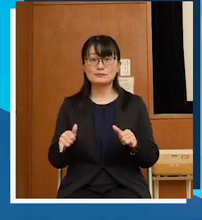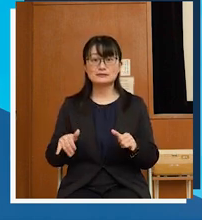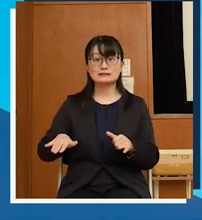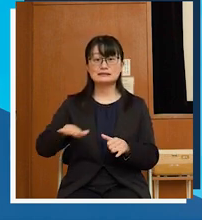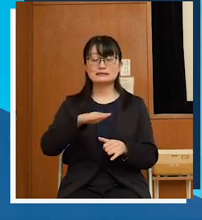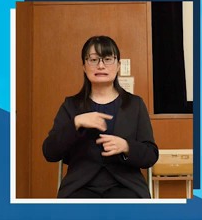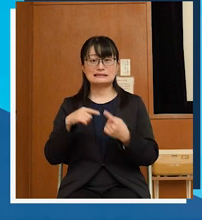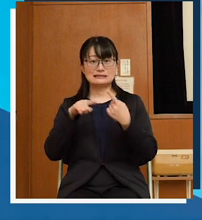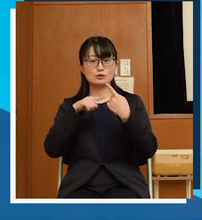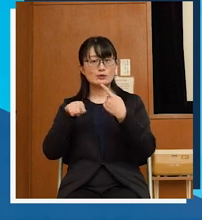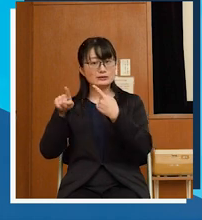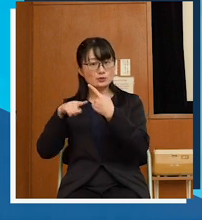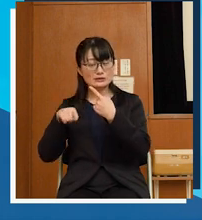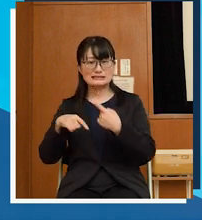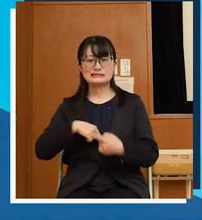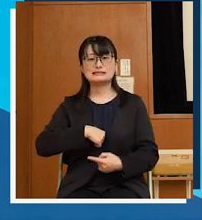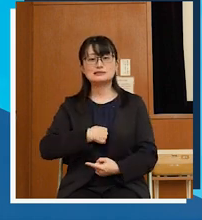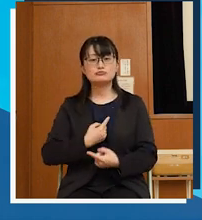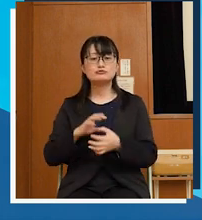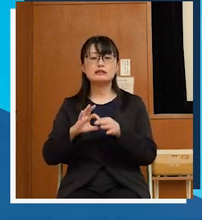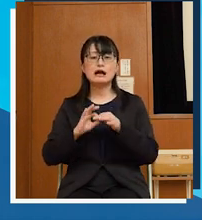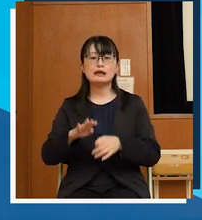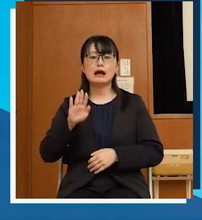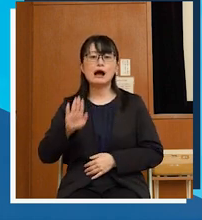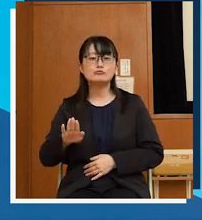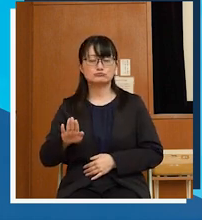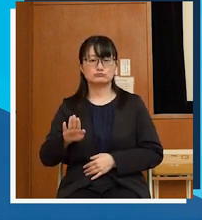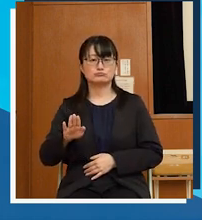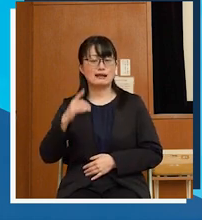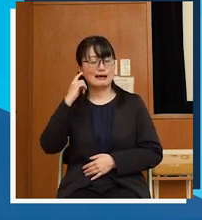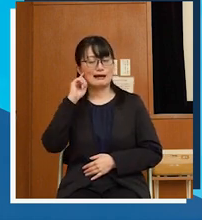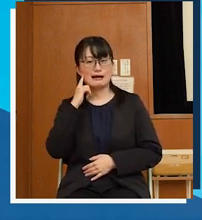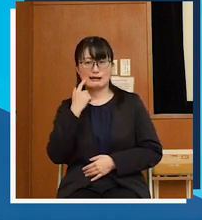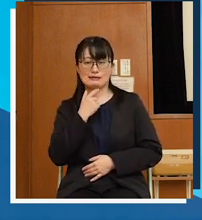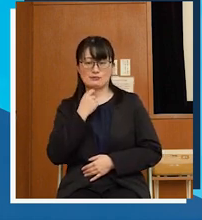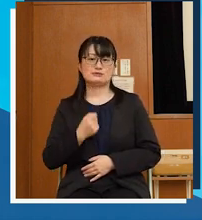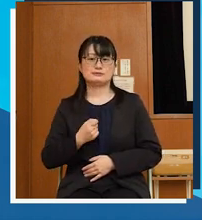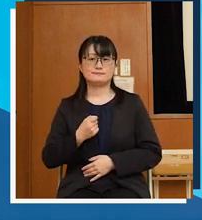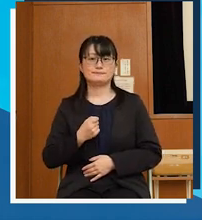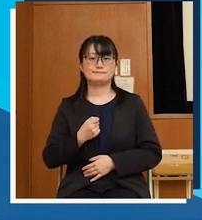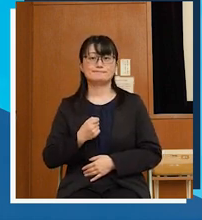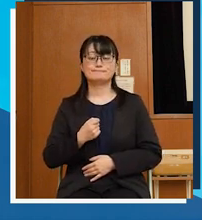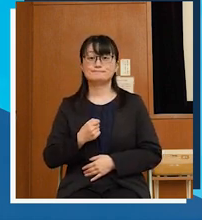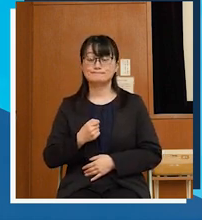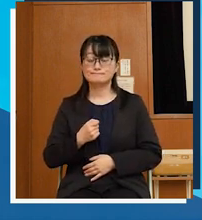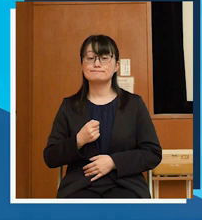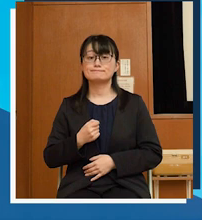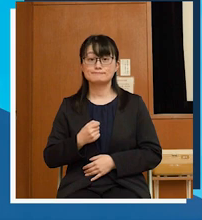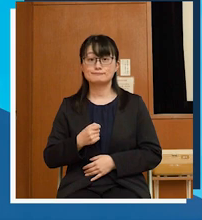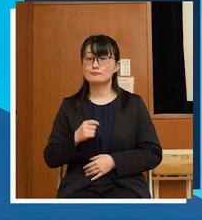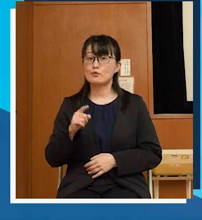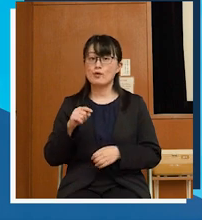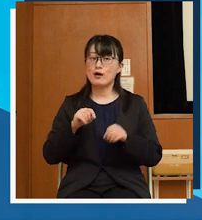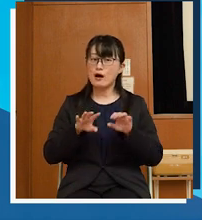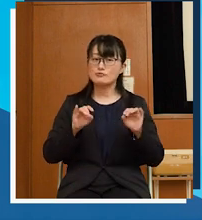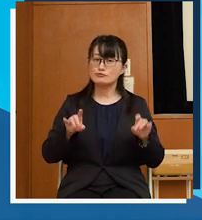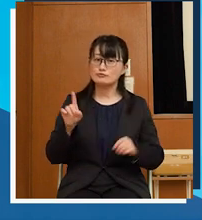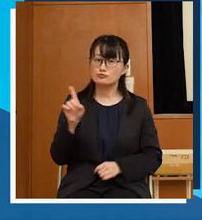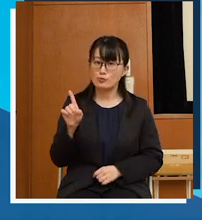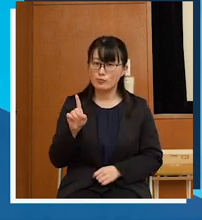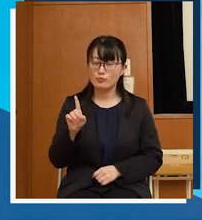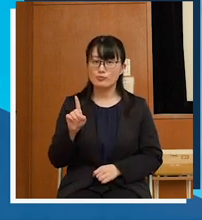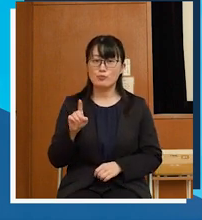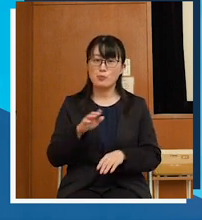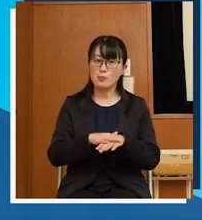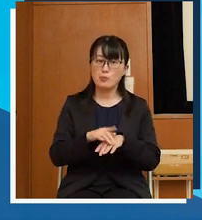ごとして考えていただきでははその考えに基づいてえどのようにえ発信をしていただくあるいは行動し